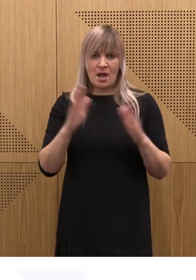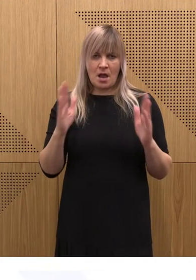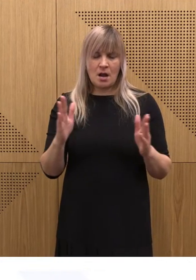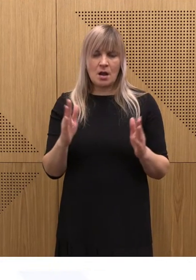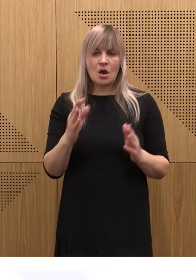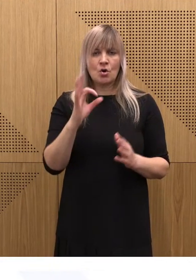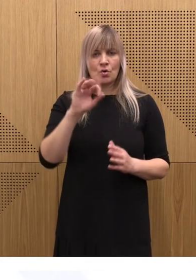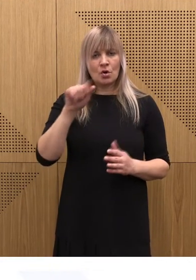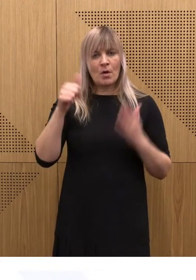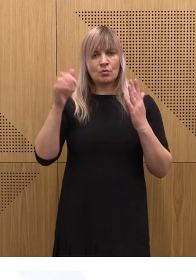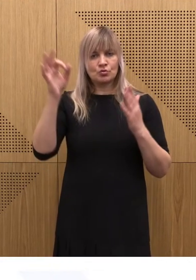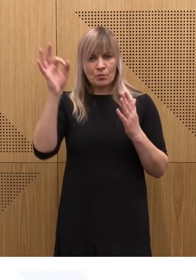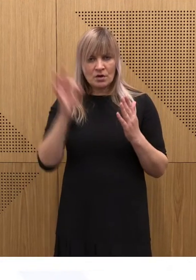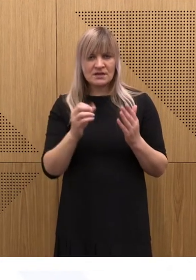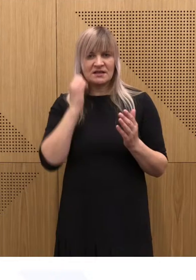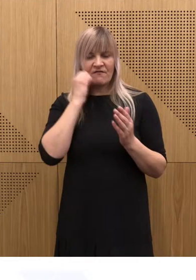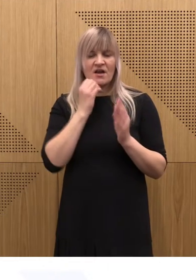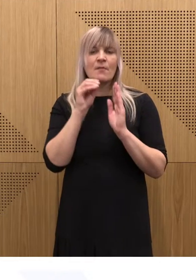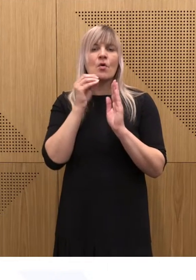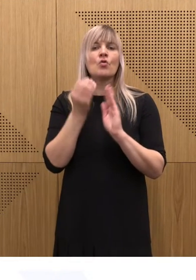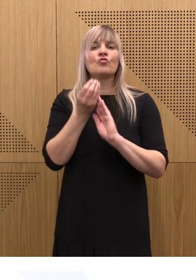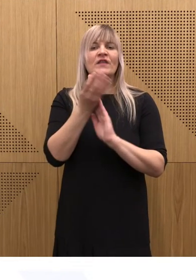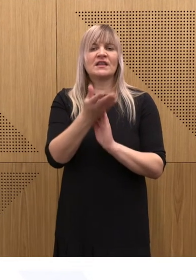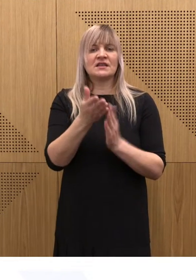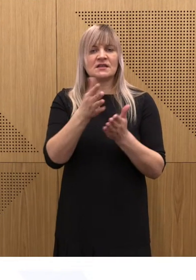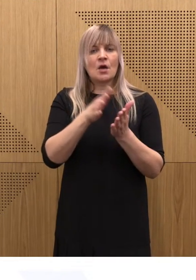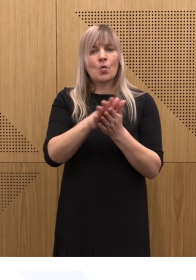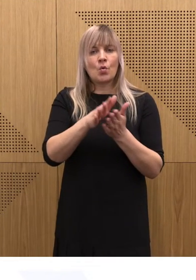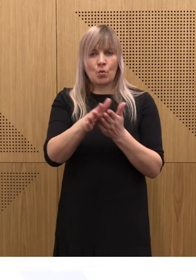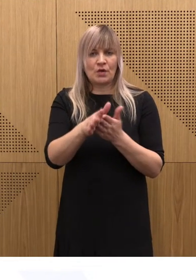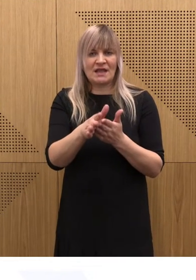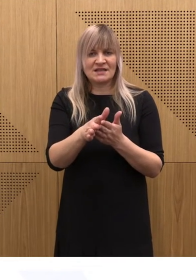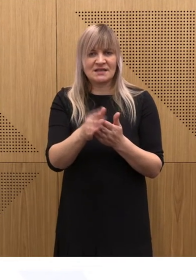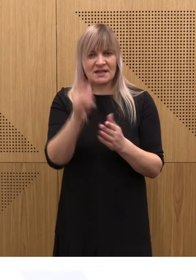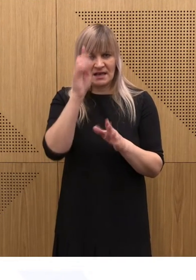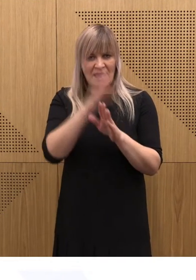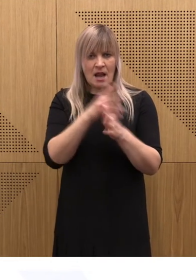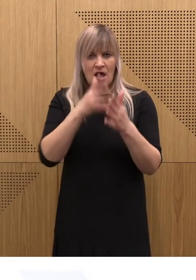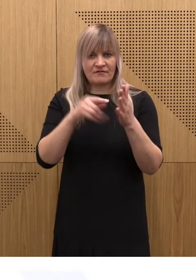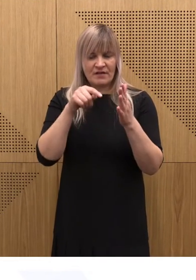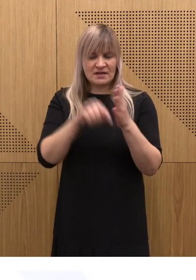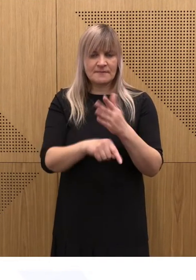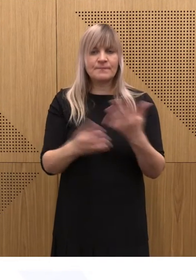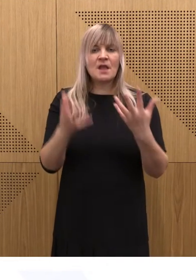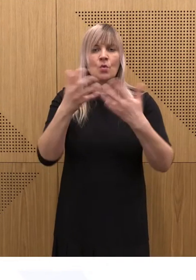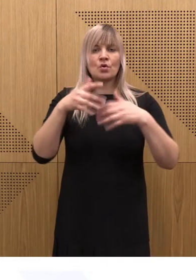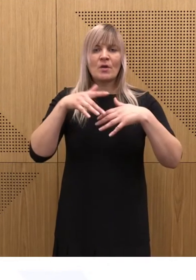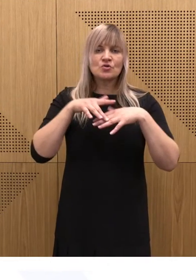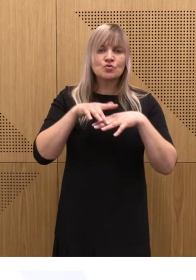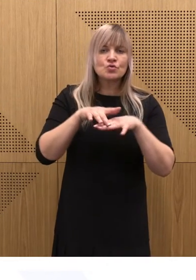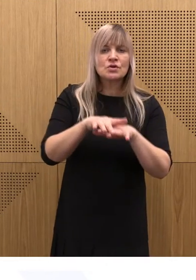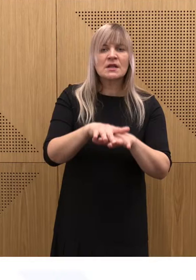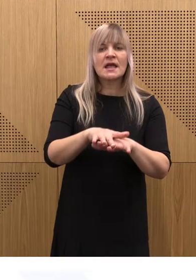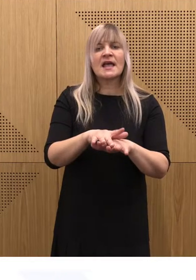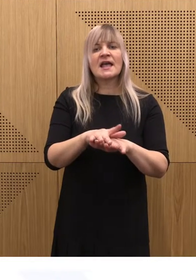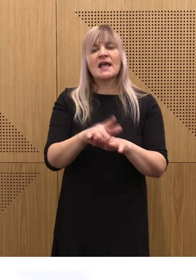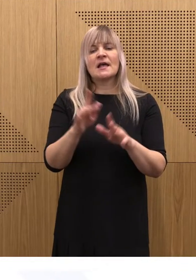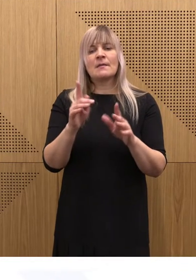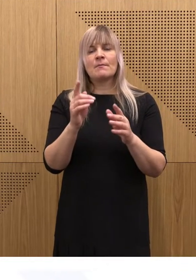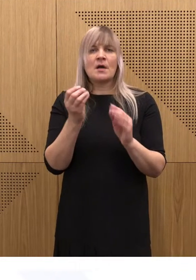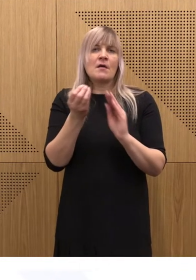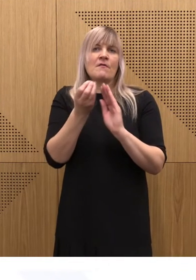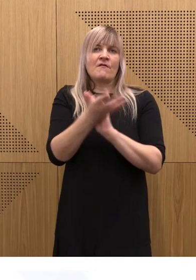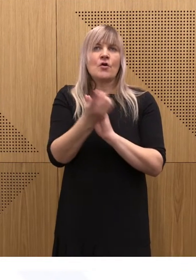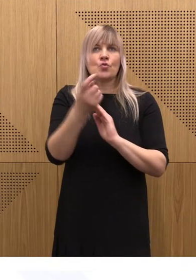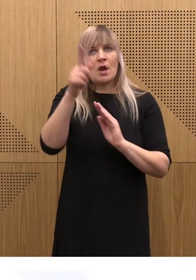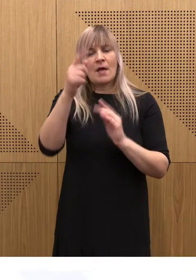täpsemalt 0,6% vanemahüvitise kuludest riigi eelarvele. Ja selleks, et automaatsed süsteemid vanemahüvitise väljamaksmil ka sellel